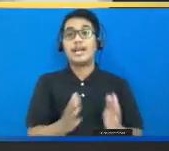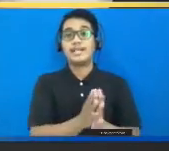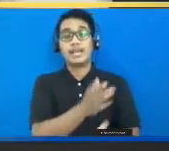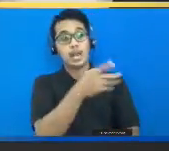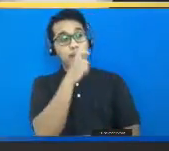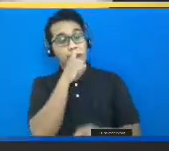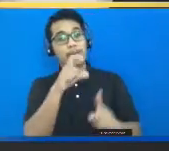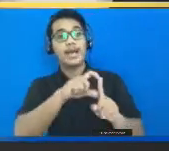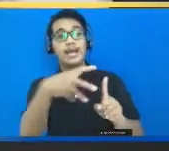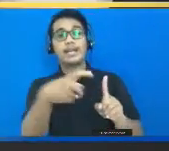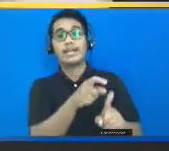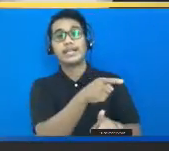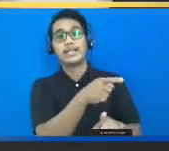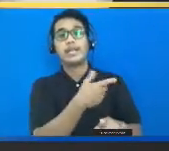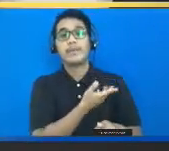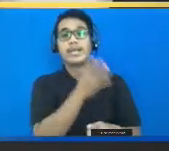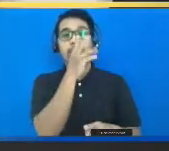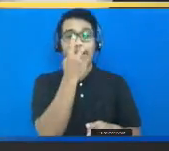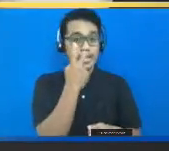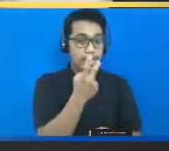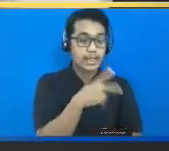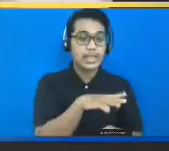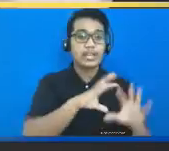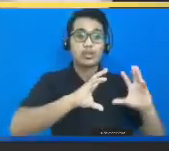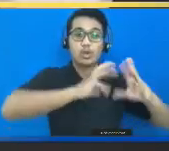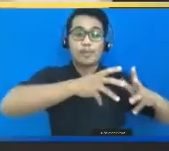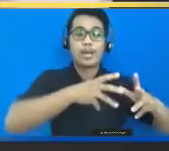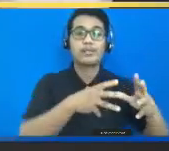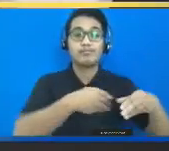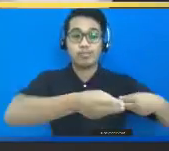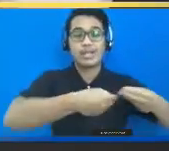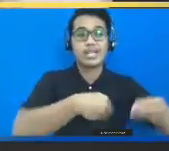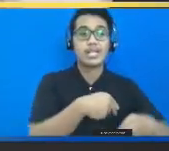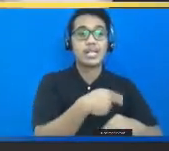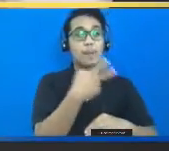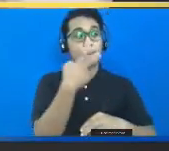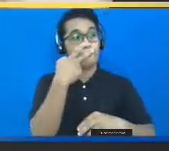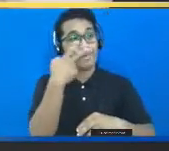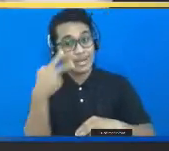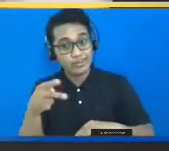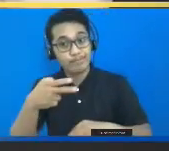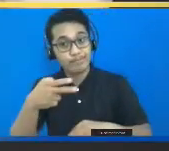aku pengen lihatnya panen dari segi Global market melihat Indonesia silakan